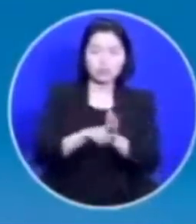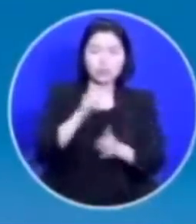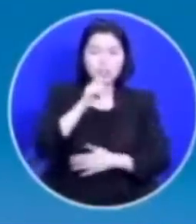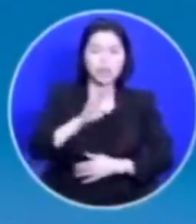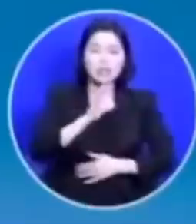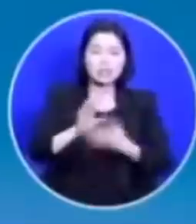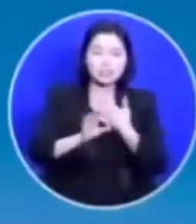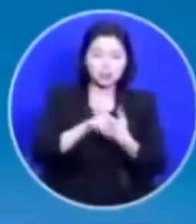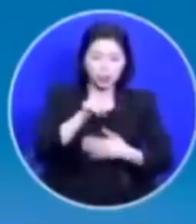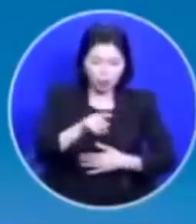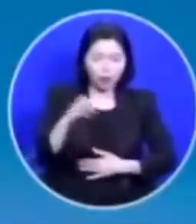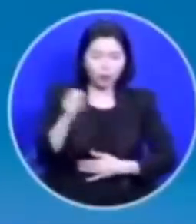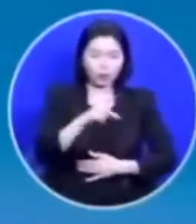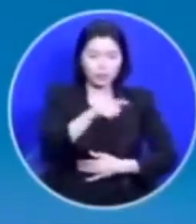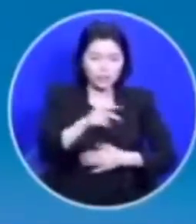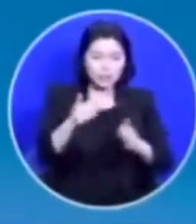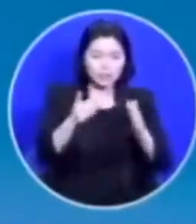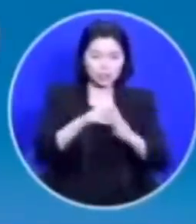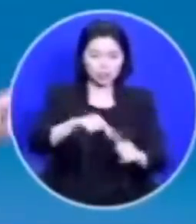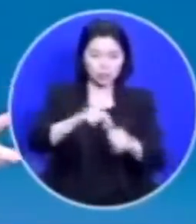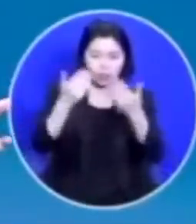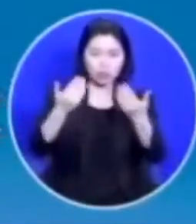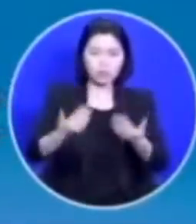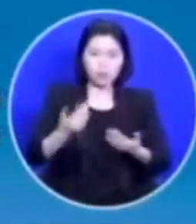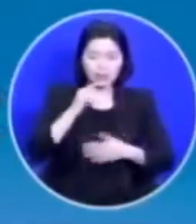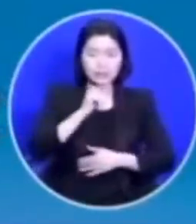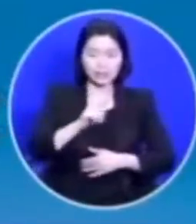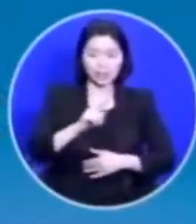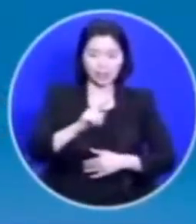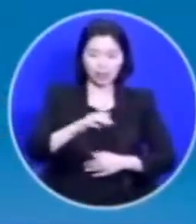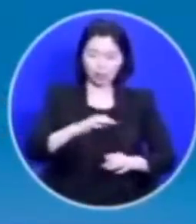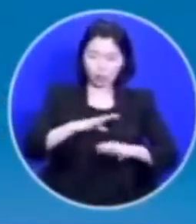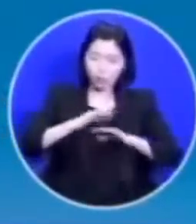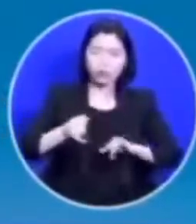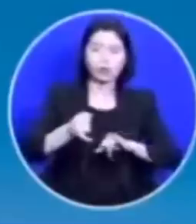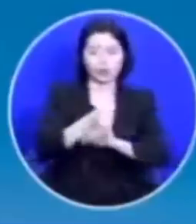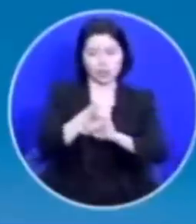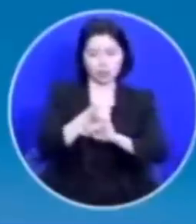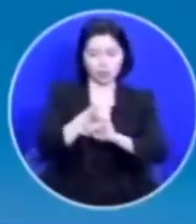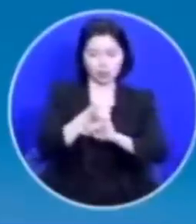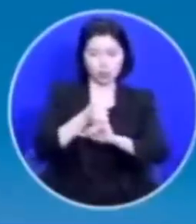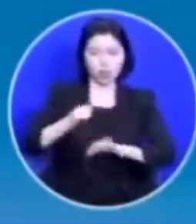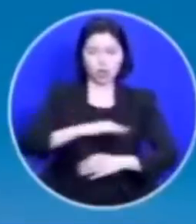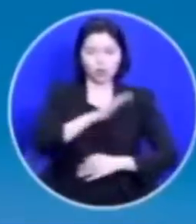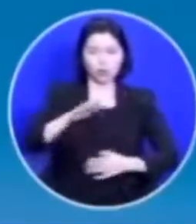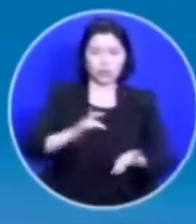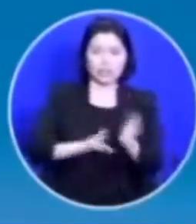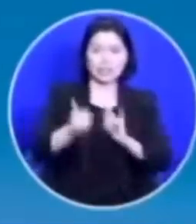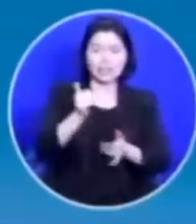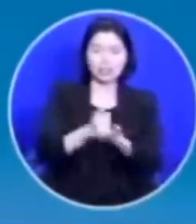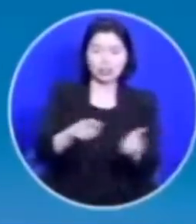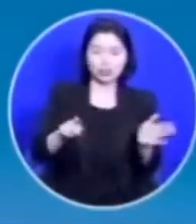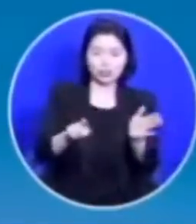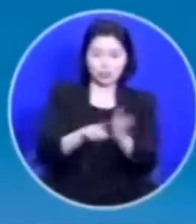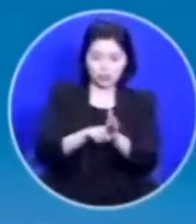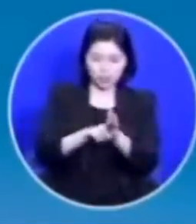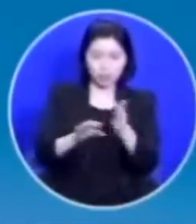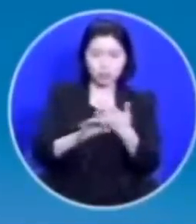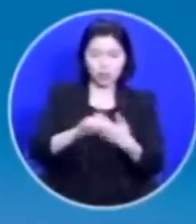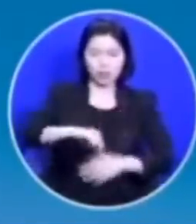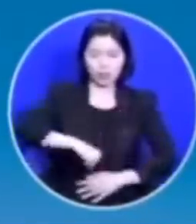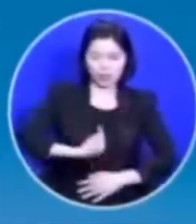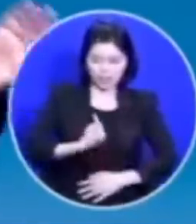구원을 받으리라 놀라운 약속이 입니다 우리가 예수님을 믿으면 우리 자신도 구원받고